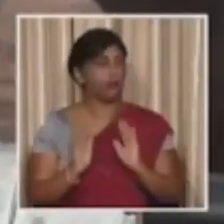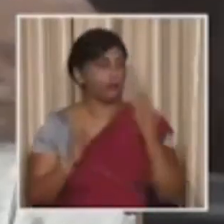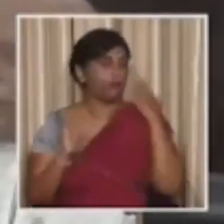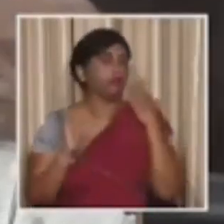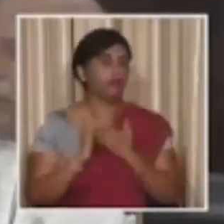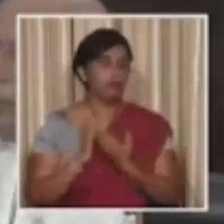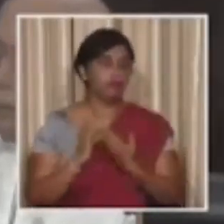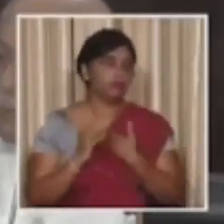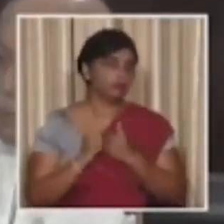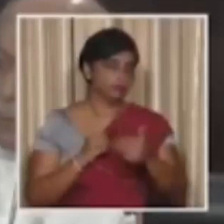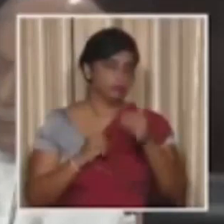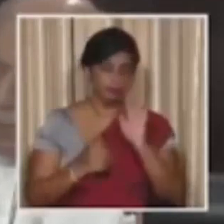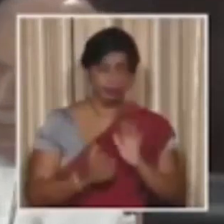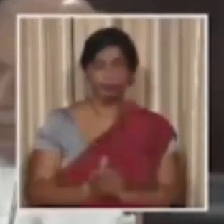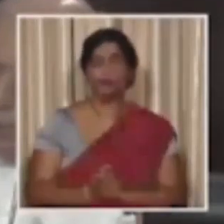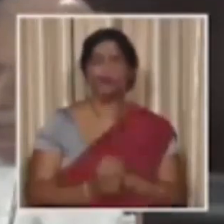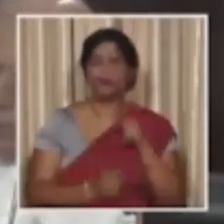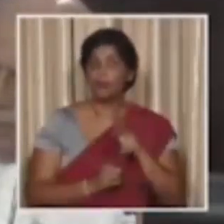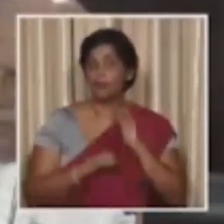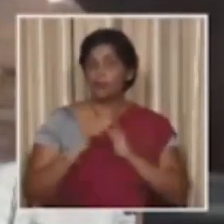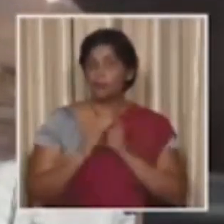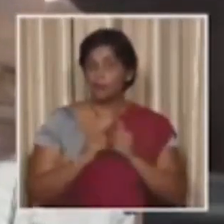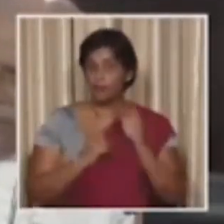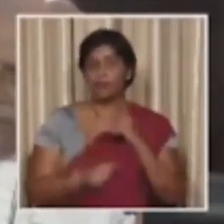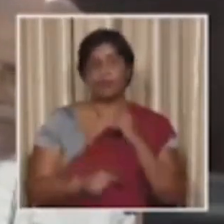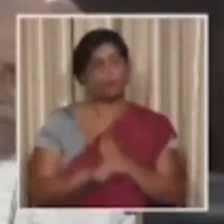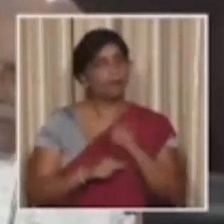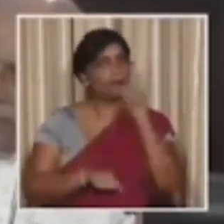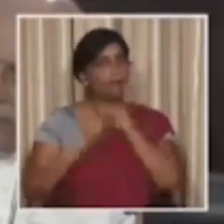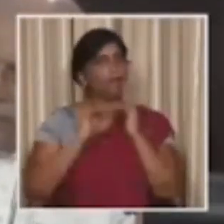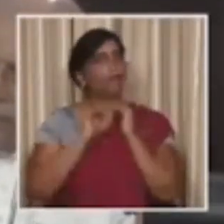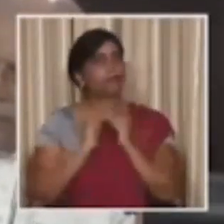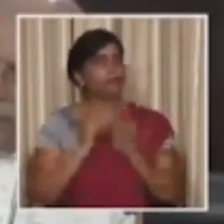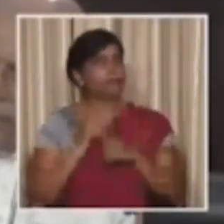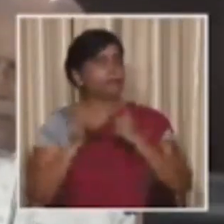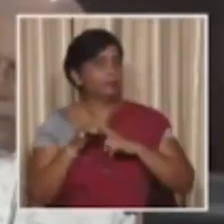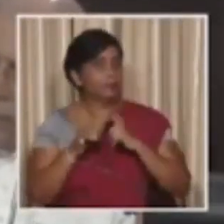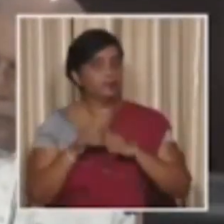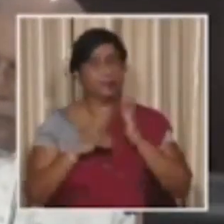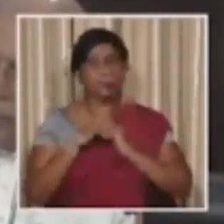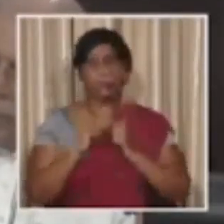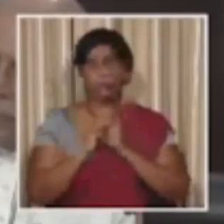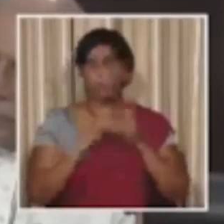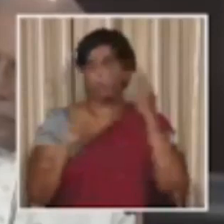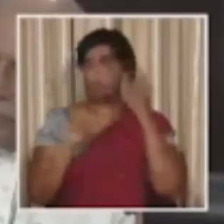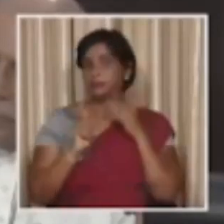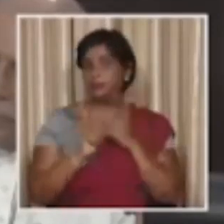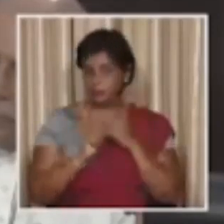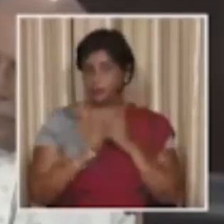කෙරෙහි අපේ අවධානය යොමු වී තිබෙනවා මේ පියවර අප ගන්නේ රජයේ ඖෂධ ප්‍රසම්පාදන ක්‍රියාවලිය